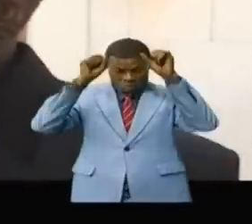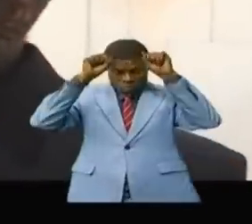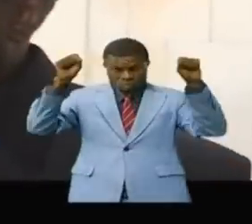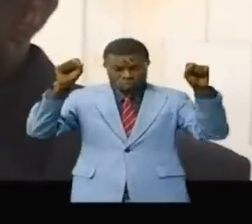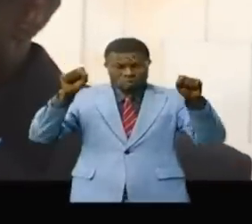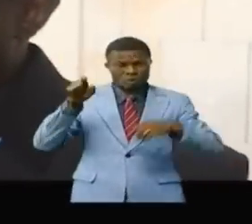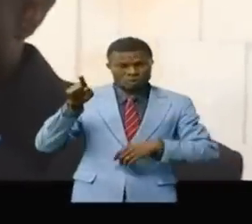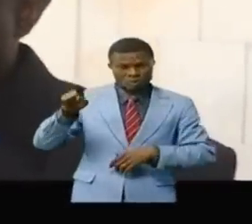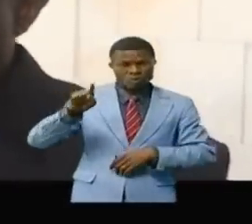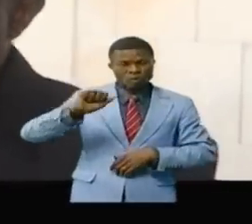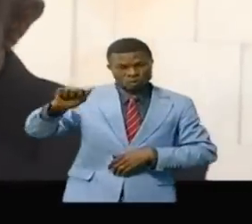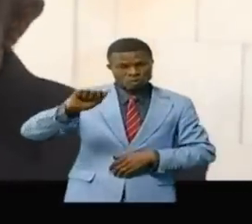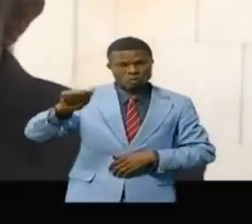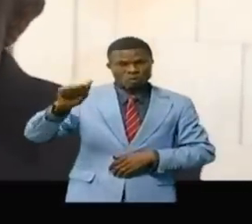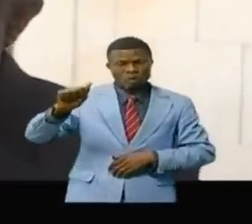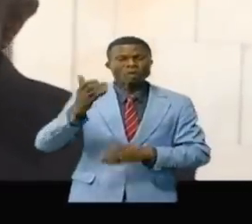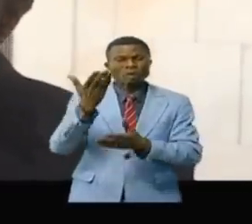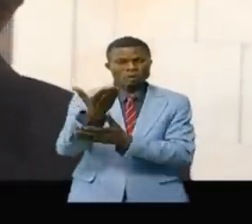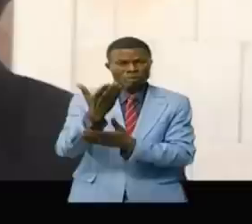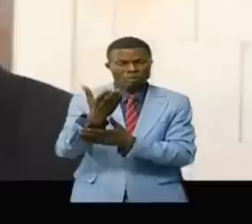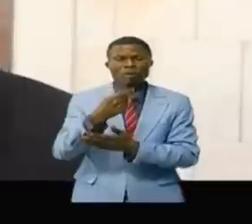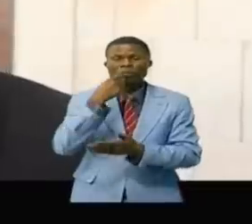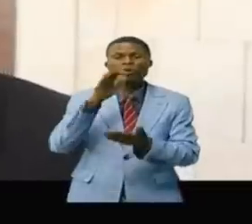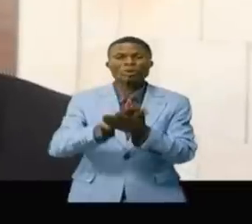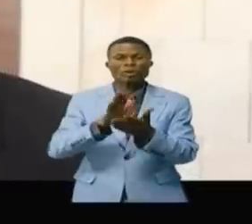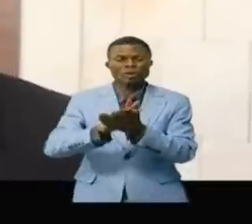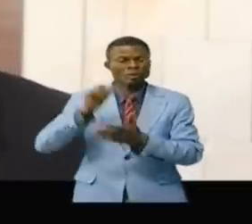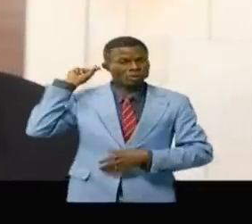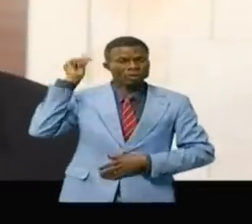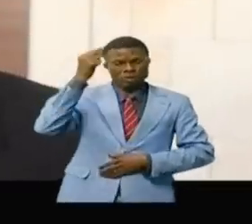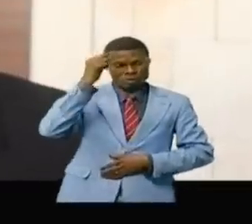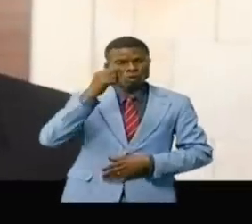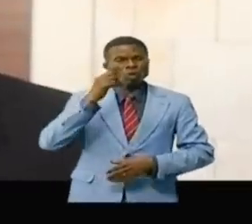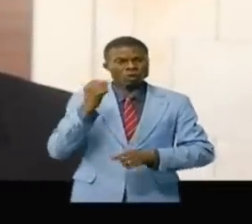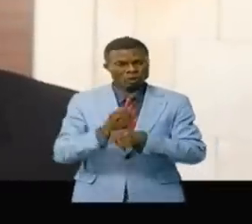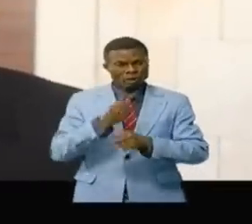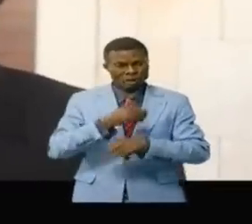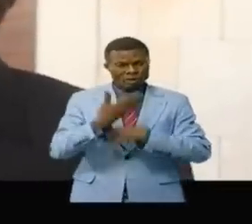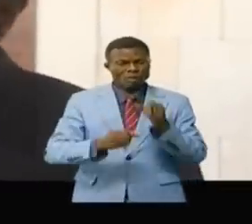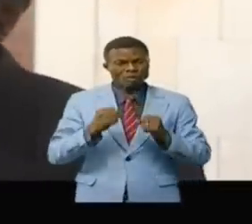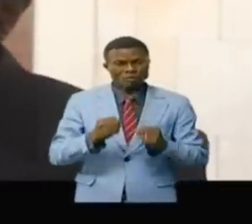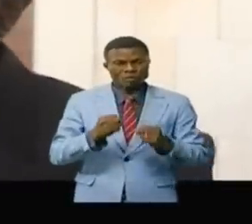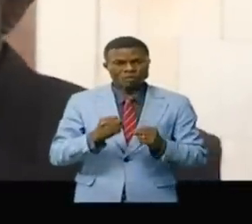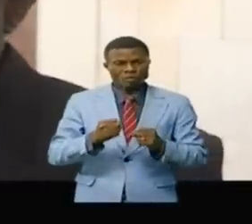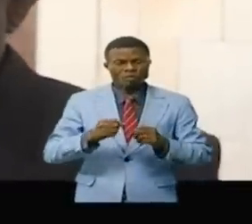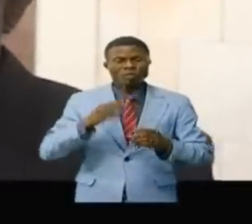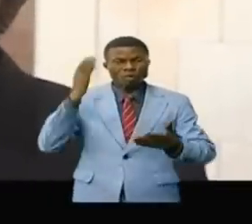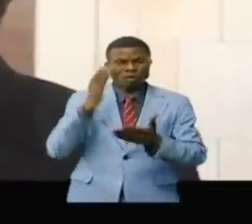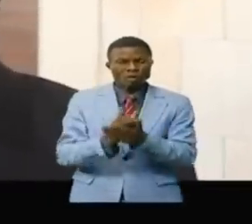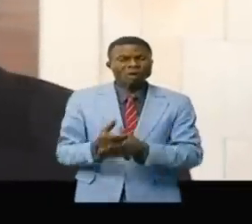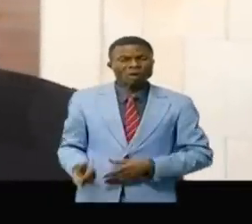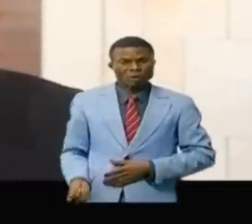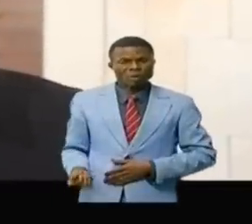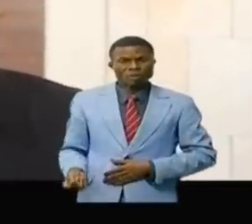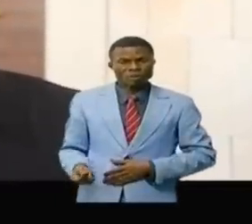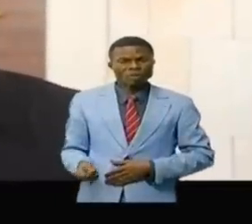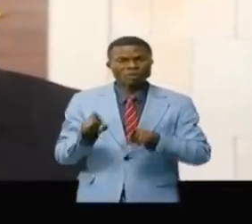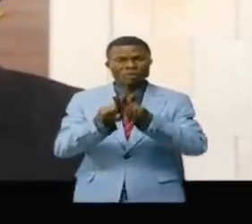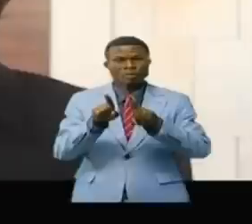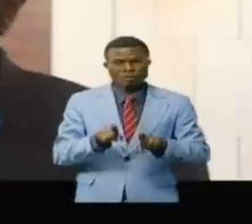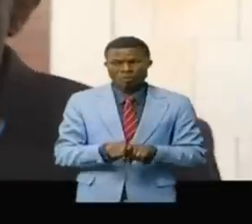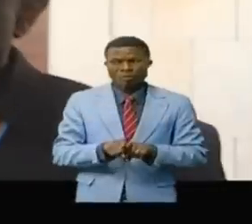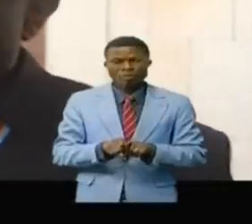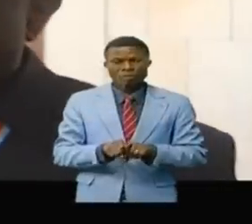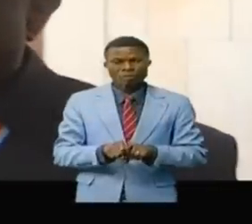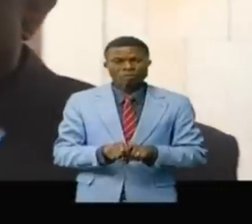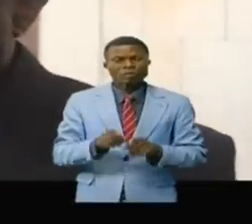qu'il a, appelé et il a félicité le gouvernement des efforts qu'il est en train de faire dans la lutte contre la corruption, et,